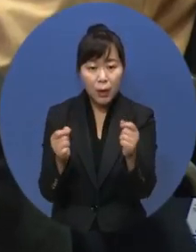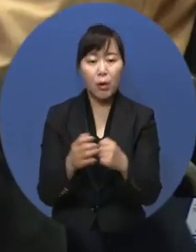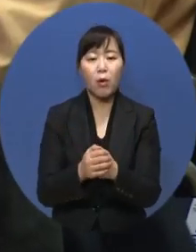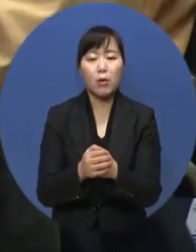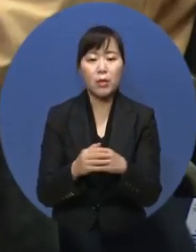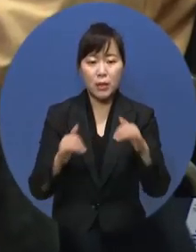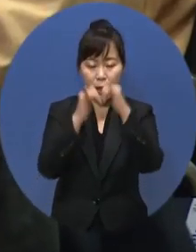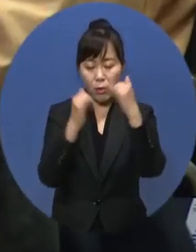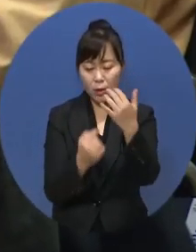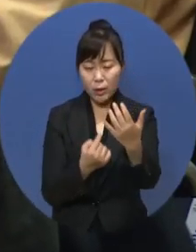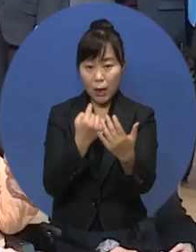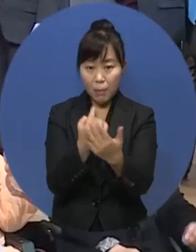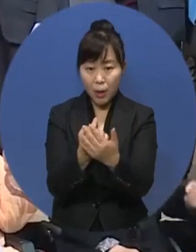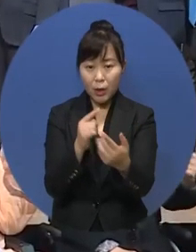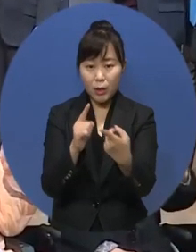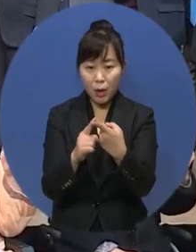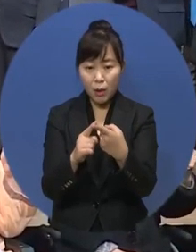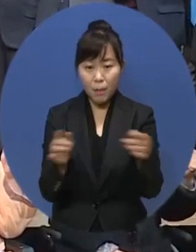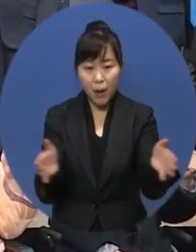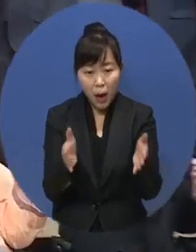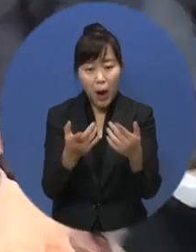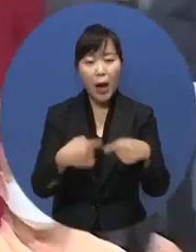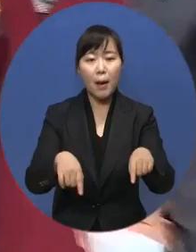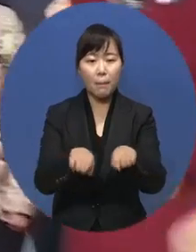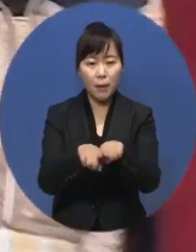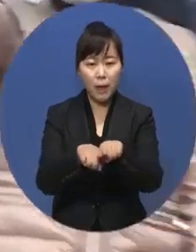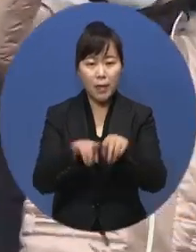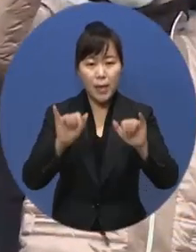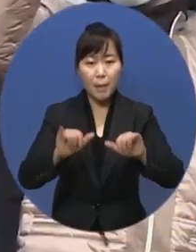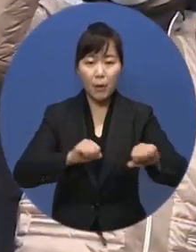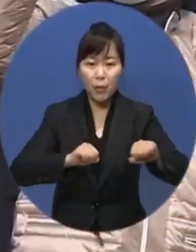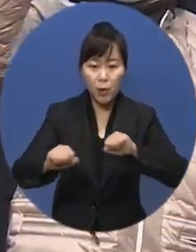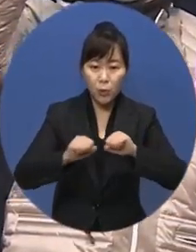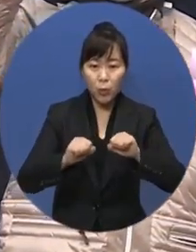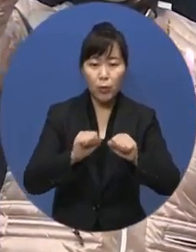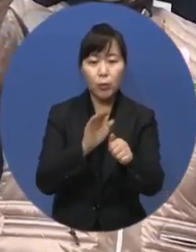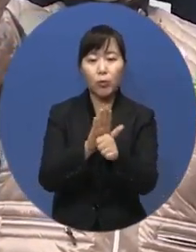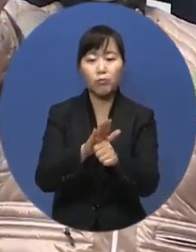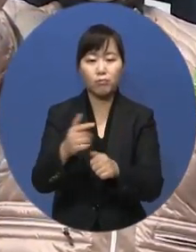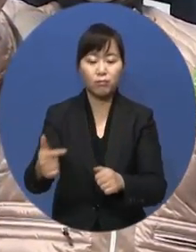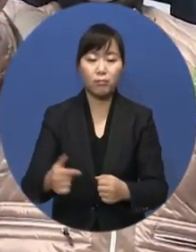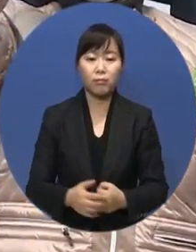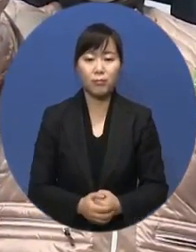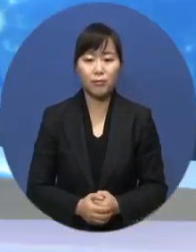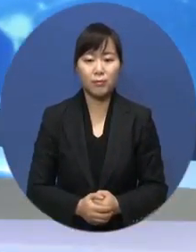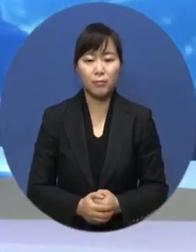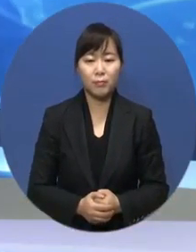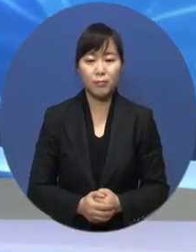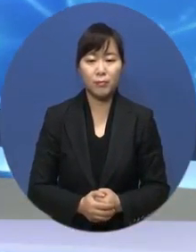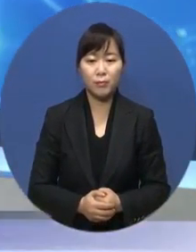장애인의 사회 참여 유도와 함께 교통사고 예방 활동에도 기여하고 있습니다.